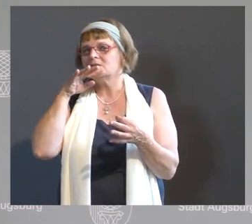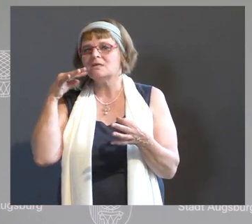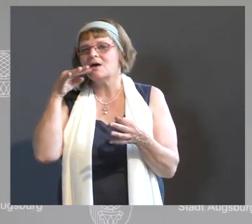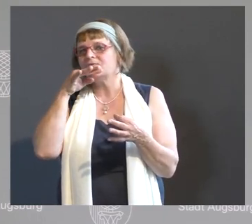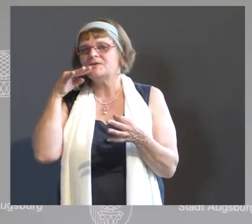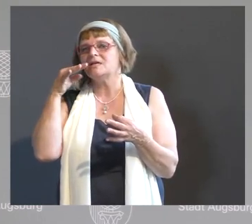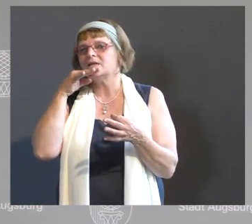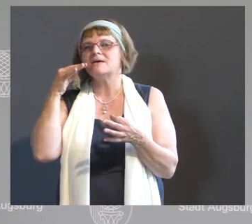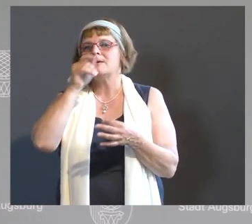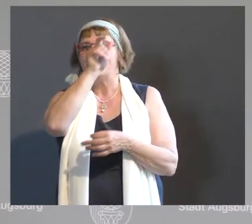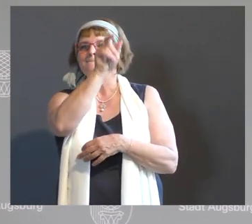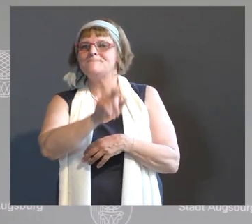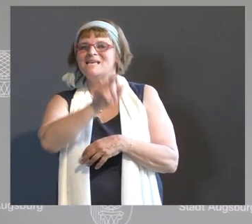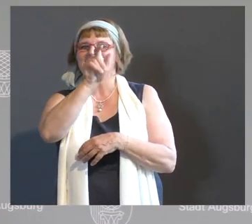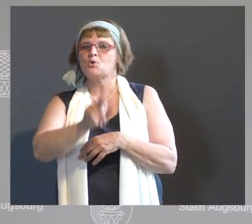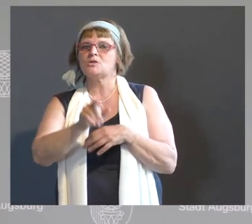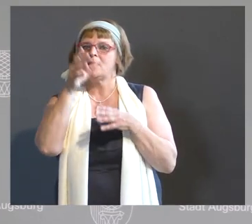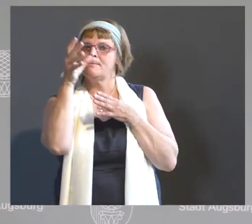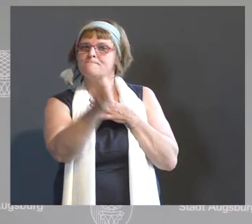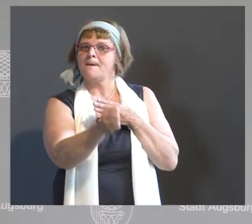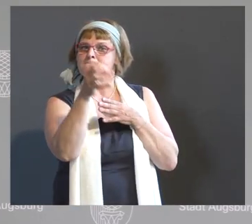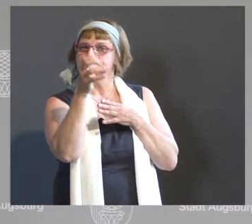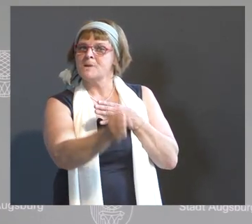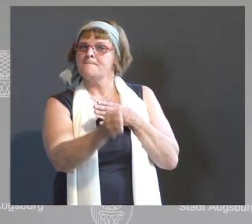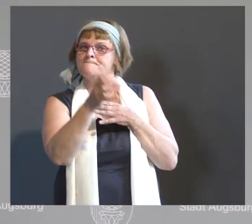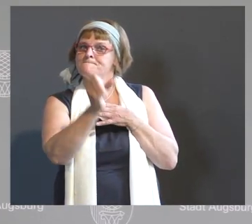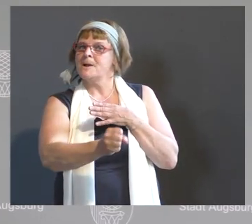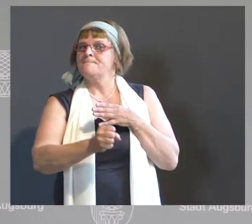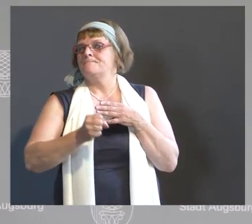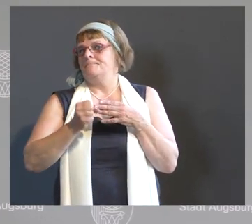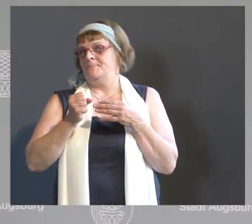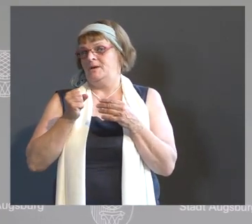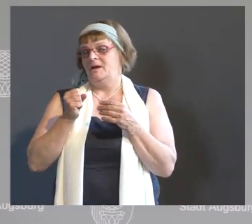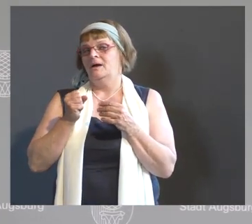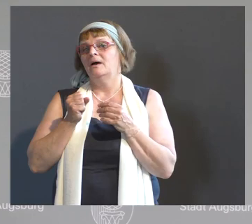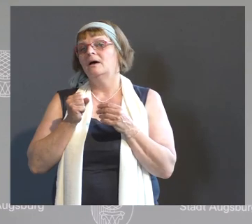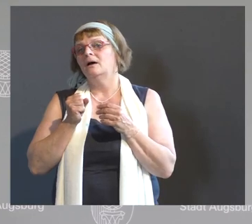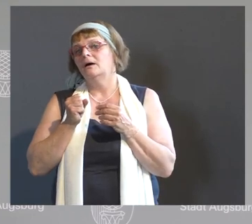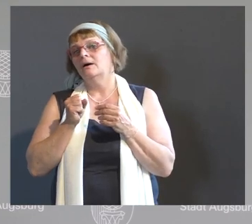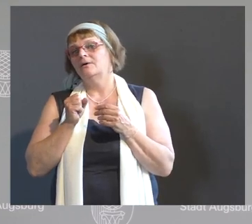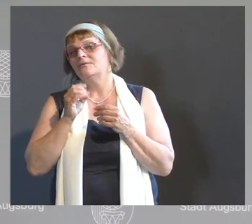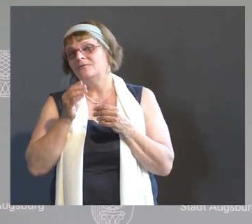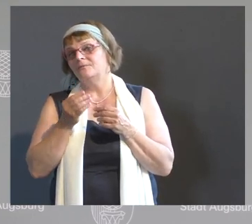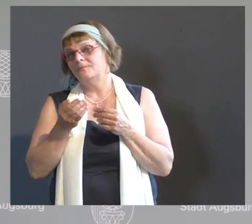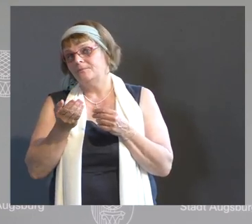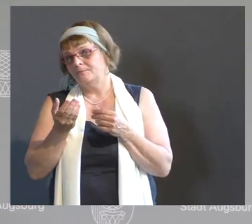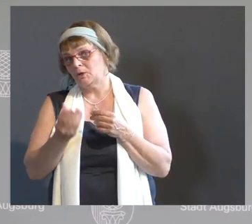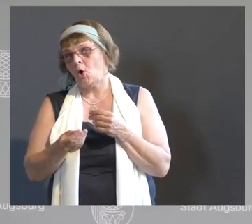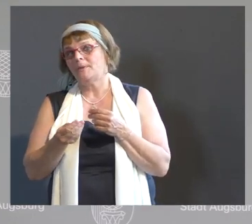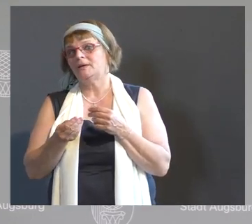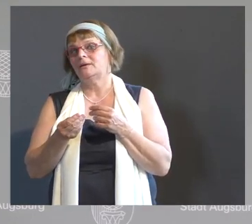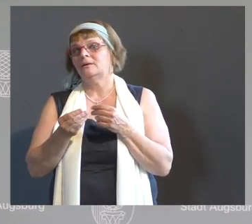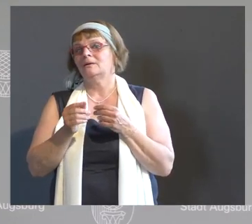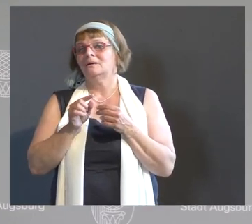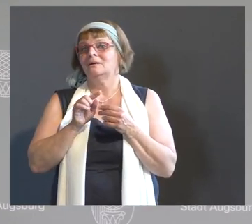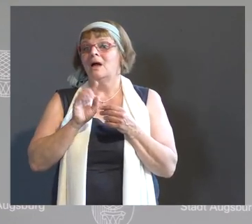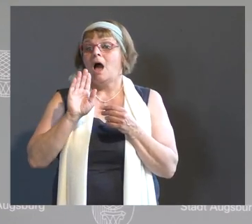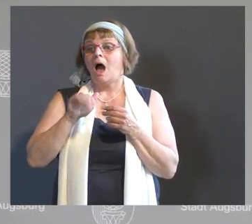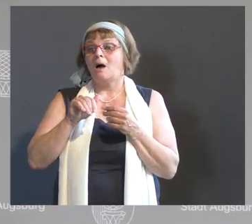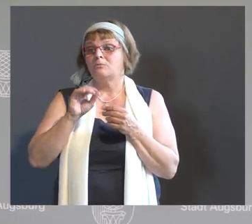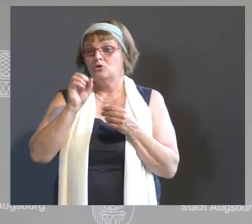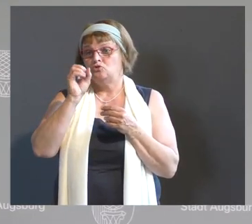Identitäten feststellen werden. Das hängt natürlich auch damit zusammen, dass wir um 0.08 Uhr oder ab